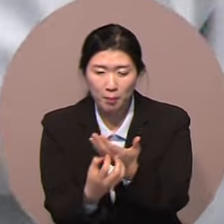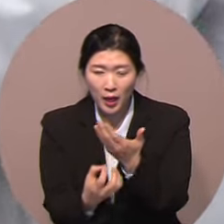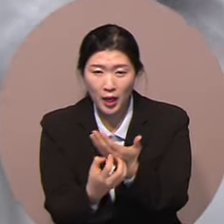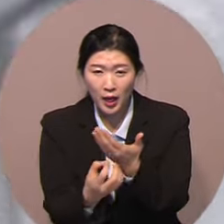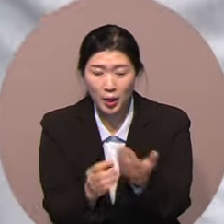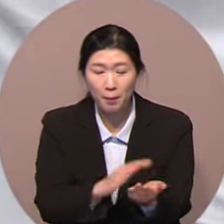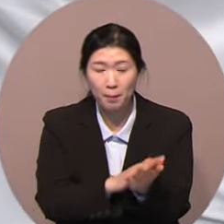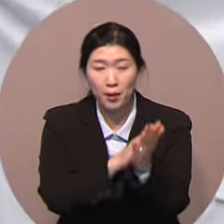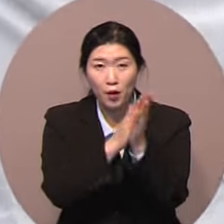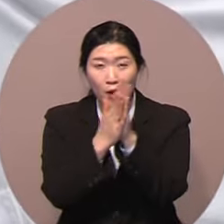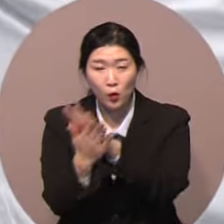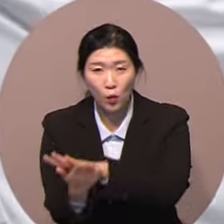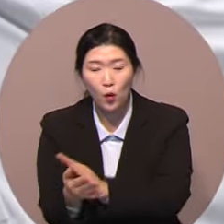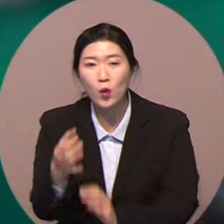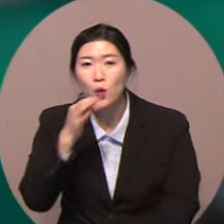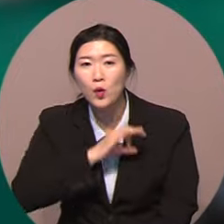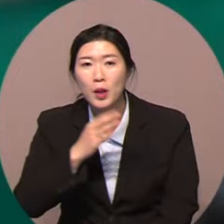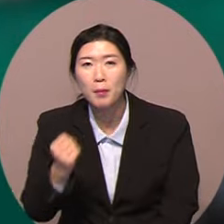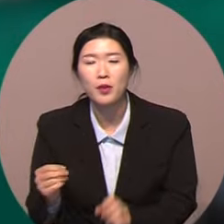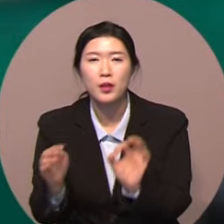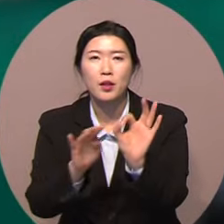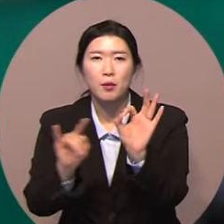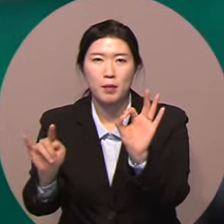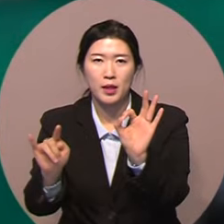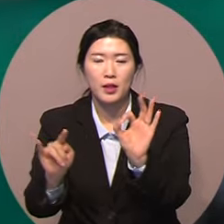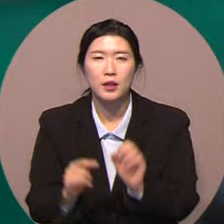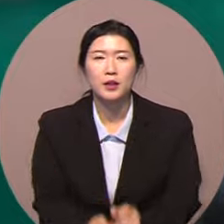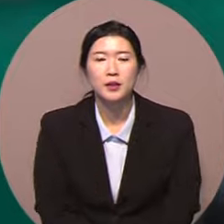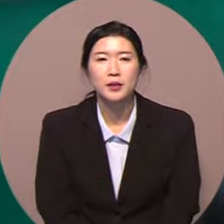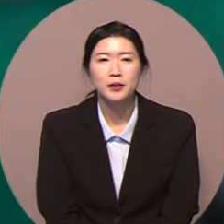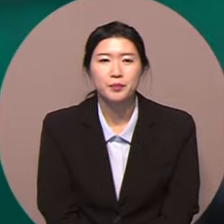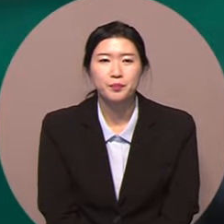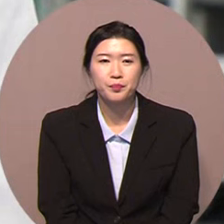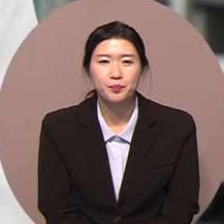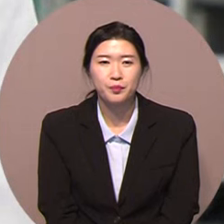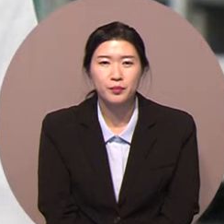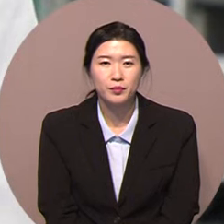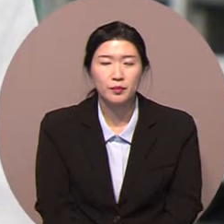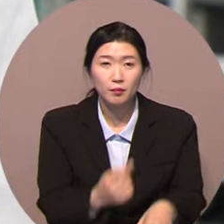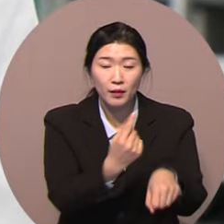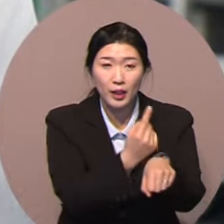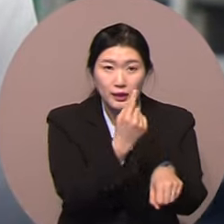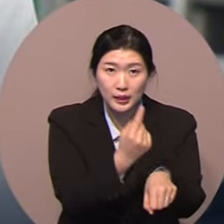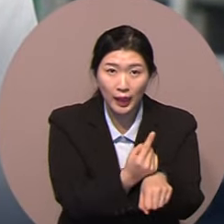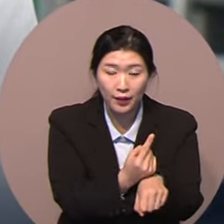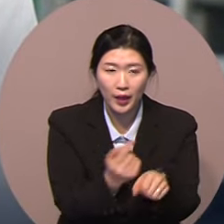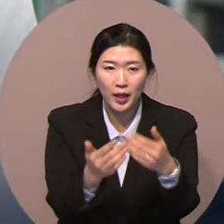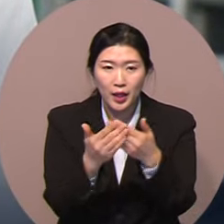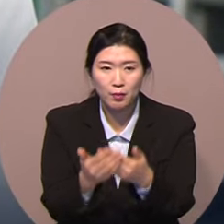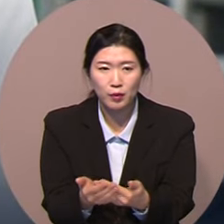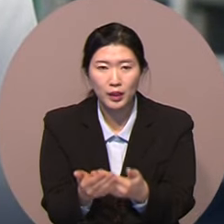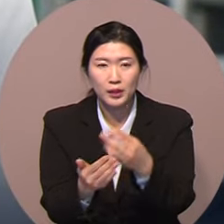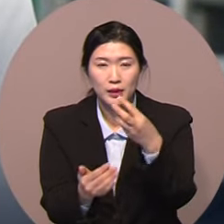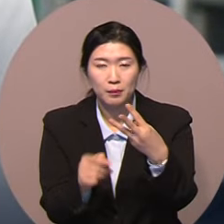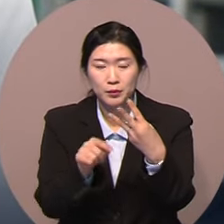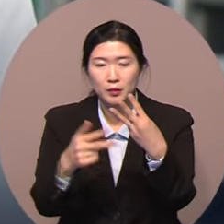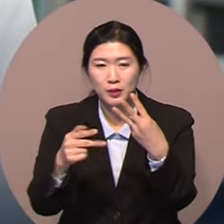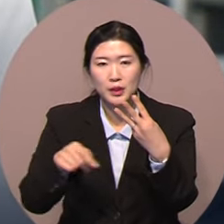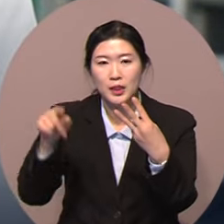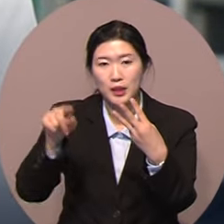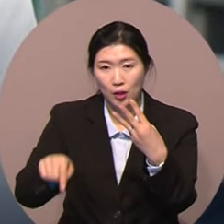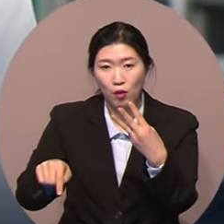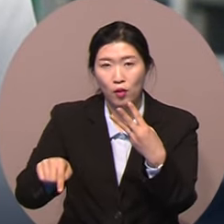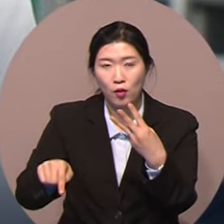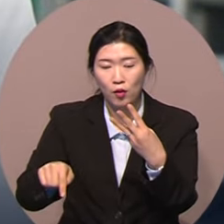효율은 기존 촉매보다 10배 이상 높인 게 비결입니다. 시간당 3.7L의 세계 최고 수준의 효율을 나타낸